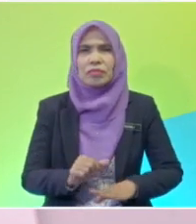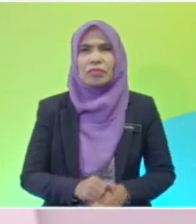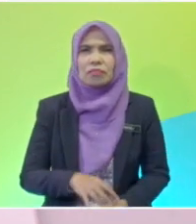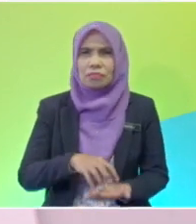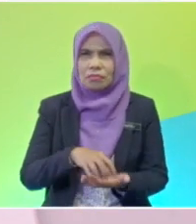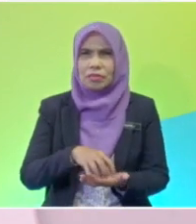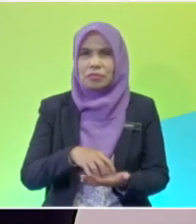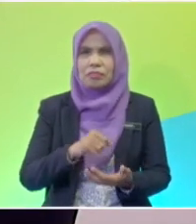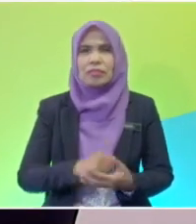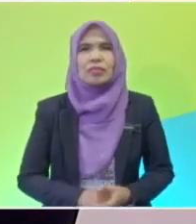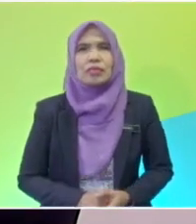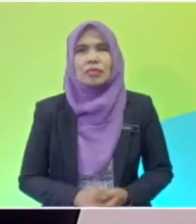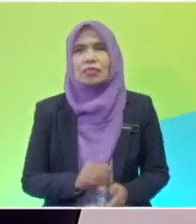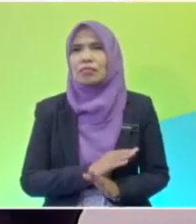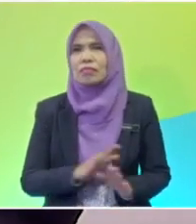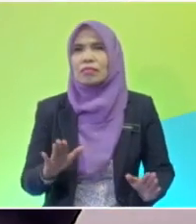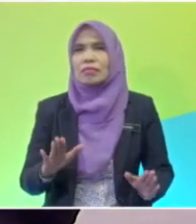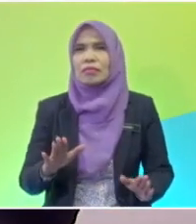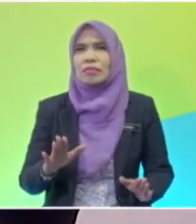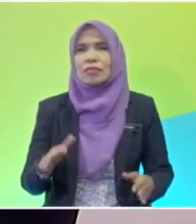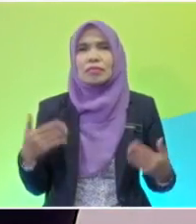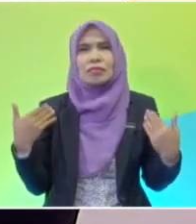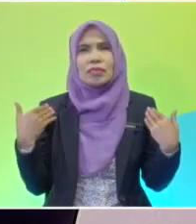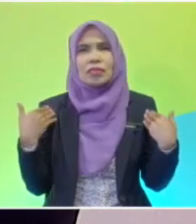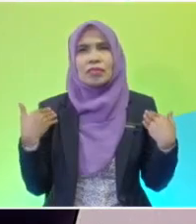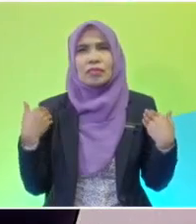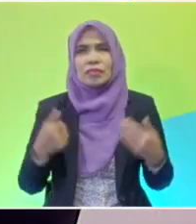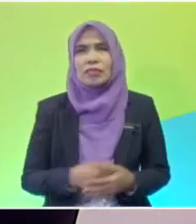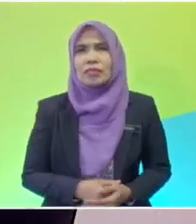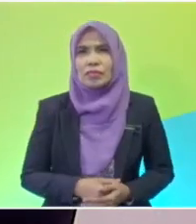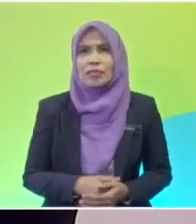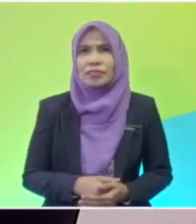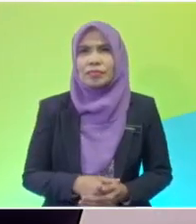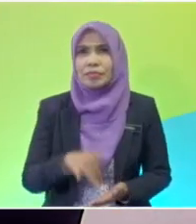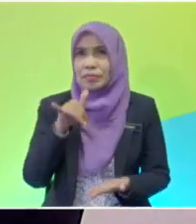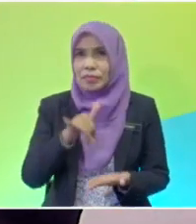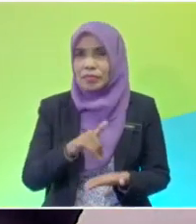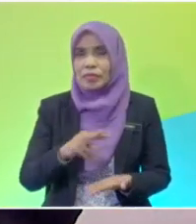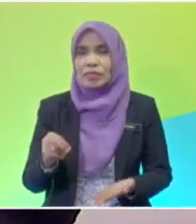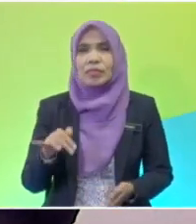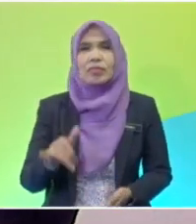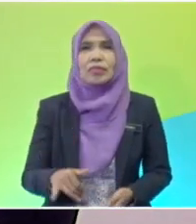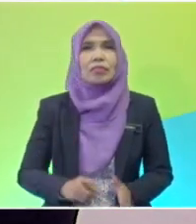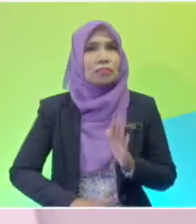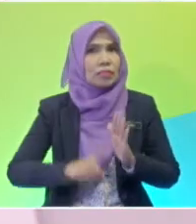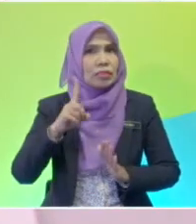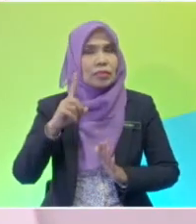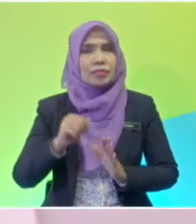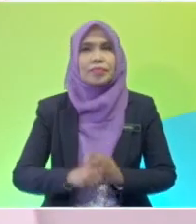tidak mempunyai kita katakan keyakinan yang tinggi itu ke depan orang namanya jadi kita